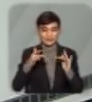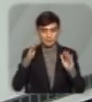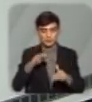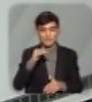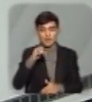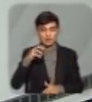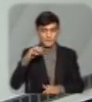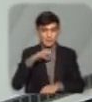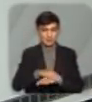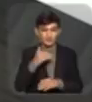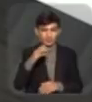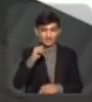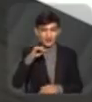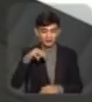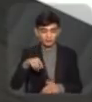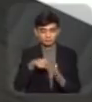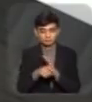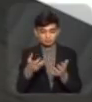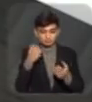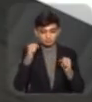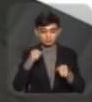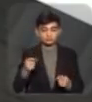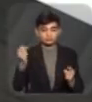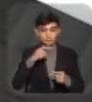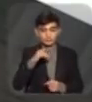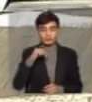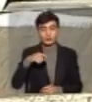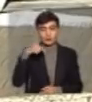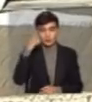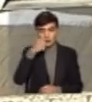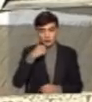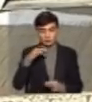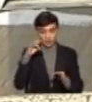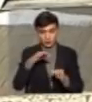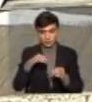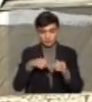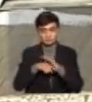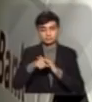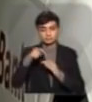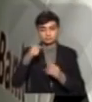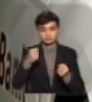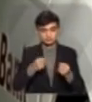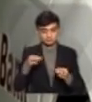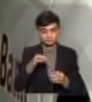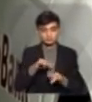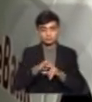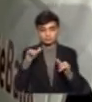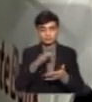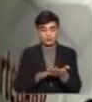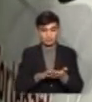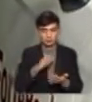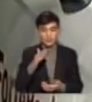парақшаларынан мәліметтер біліп отырсаңыздар болады. Осы жылы ұтысқа тіккен көліктер саны артпақ. Акцияның нақты қашан